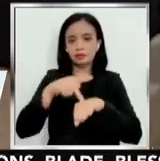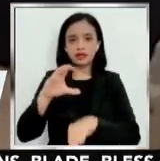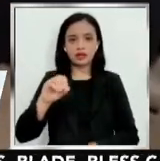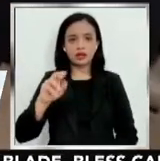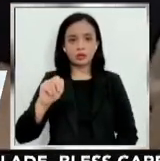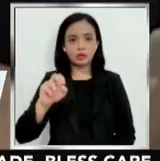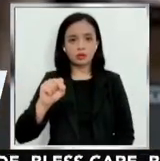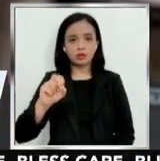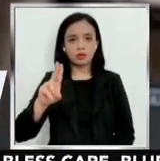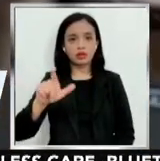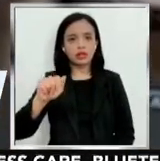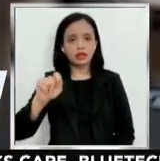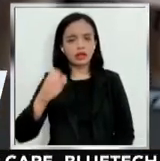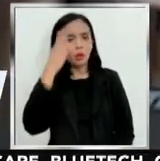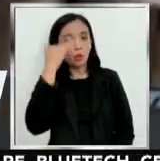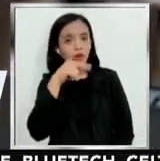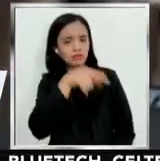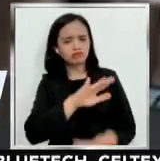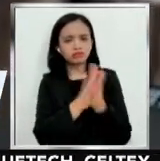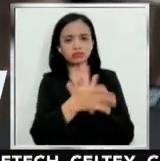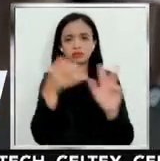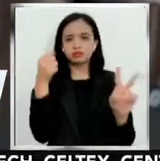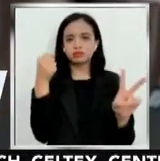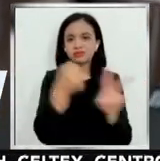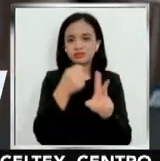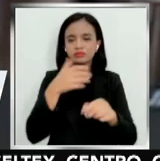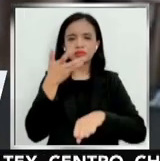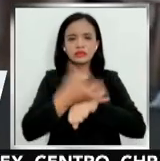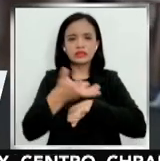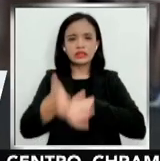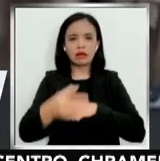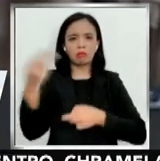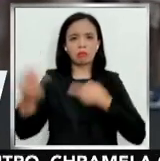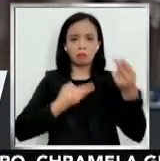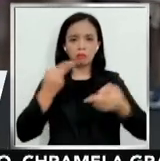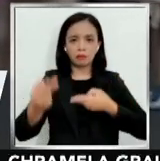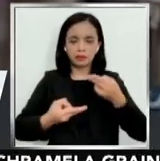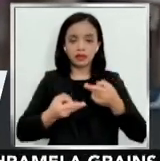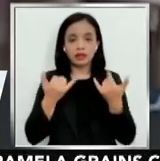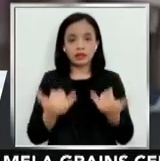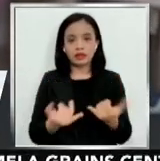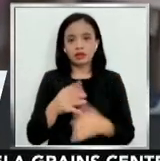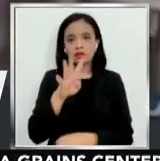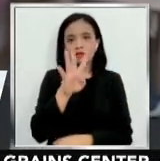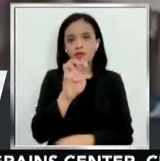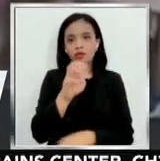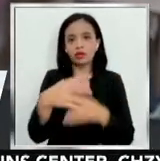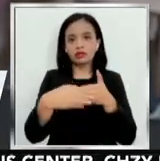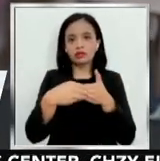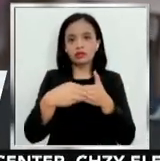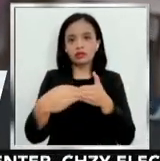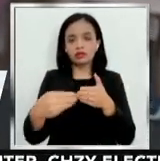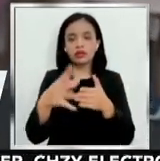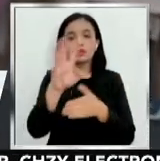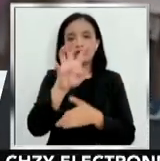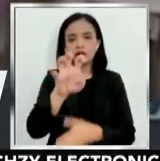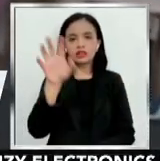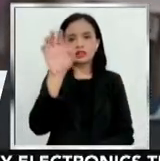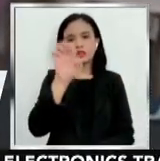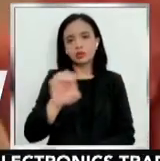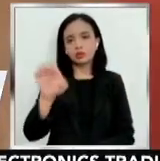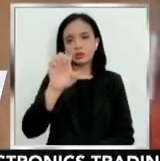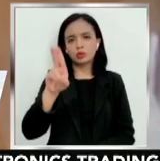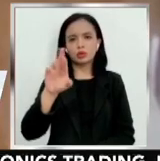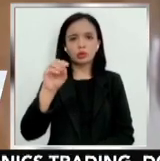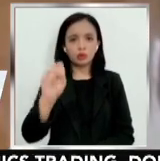illegal recruitment scam. Ang isa sa kanila, nasa 400 euros ang naibayad sa isang Pinoy-operated mining agency sa